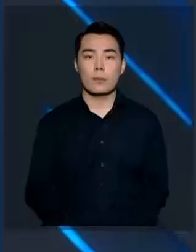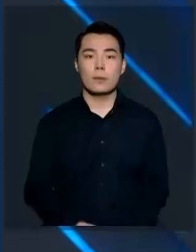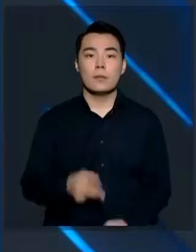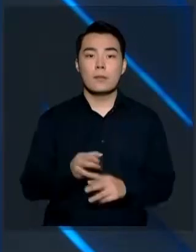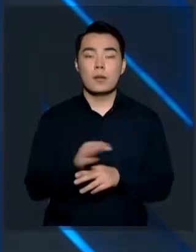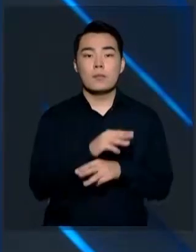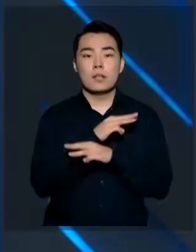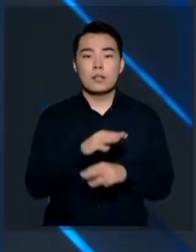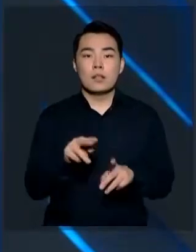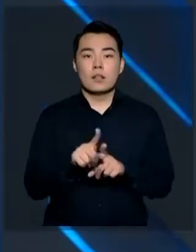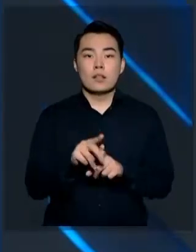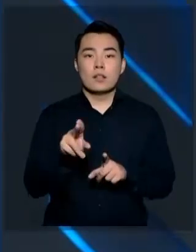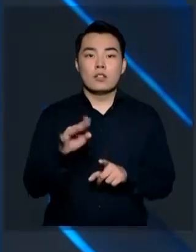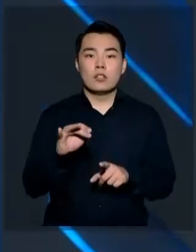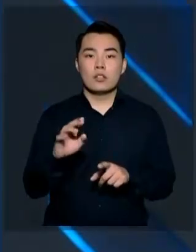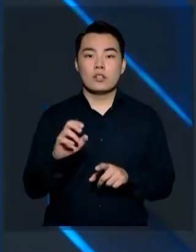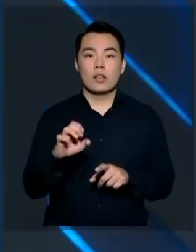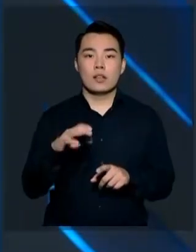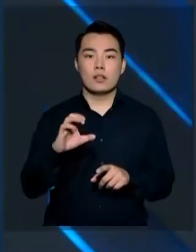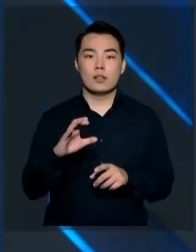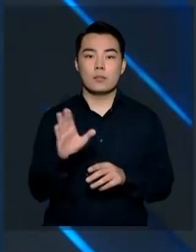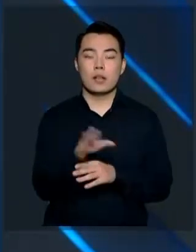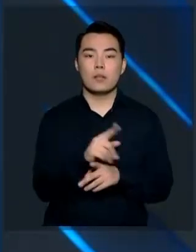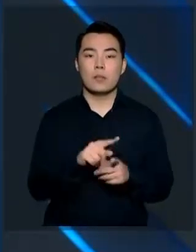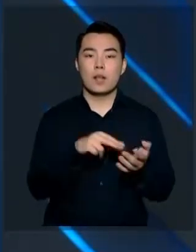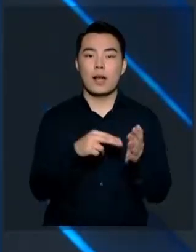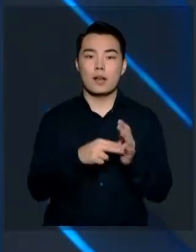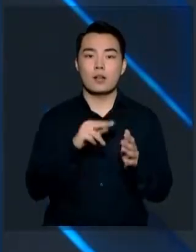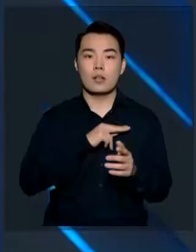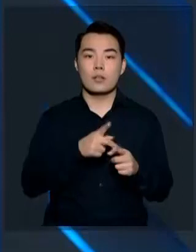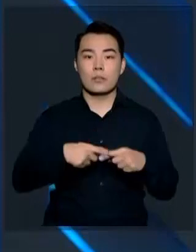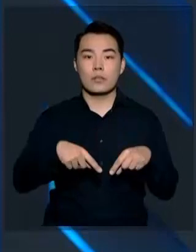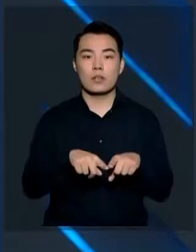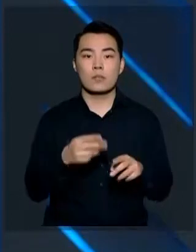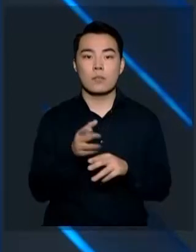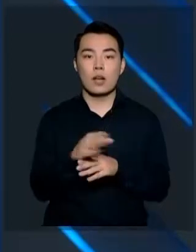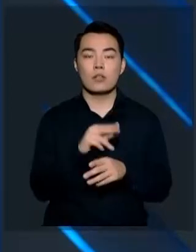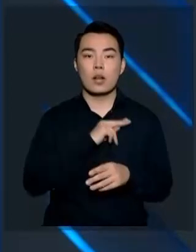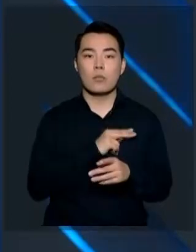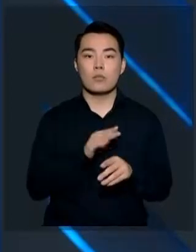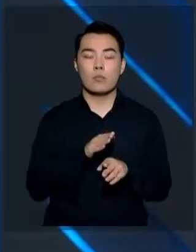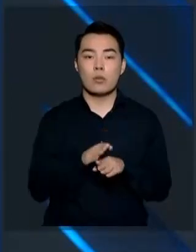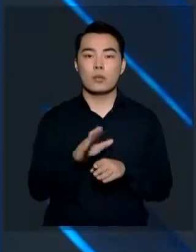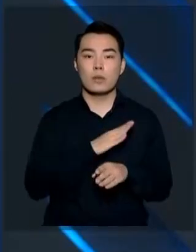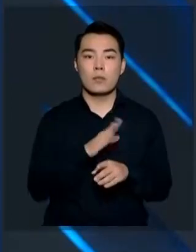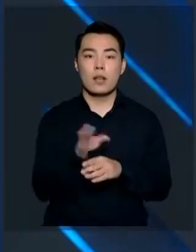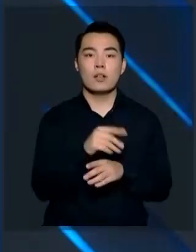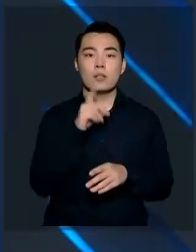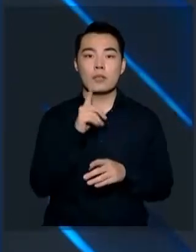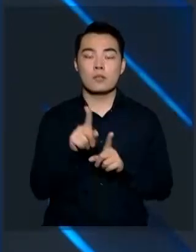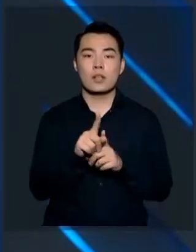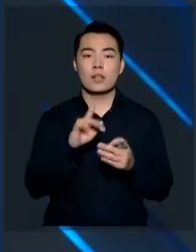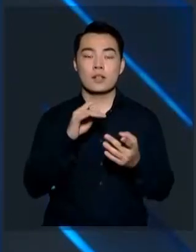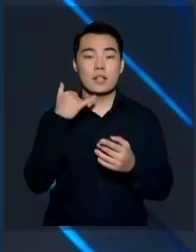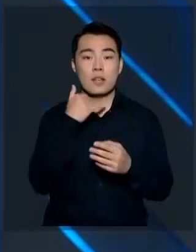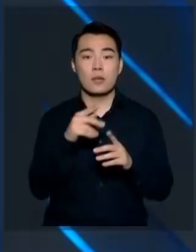Әділет министрлігі Digital Justice жобалар жиынтығы шеңберінде жаңа қызмет іске қосты. Енді ел азаматтары мобильді